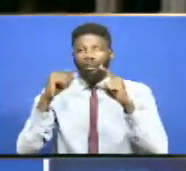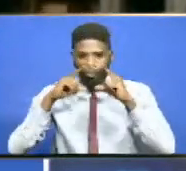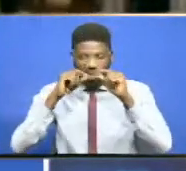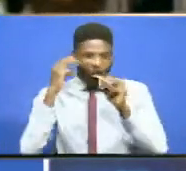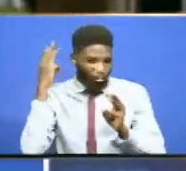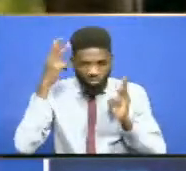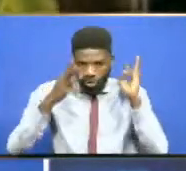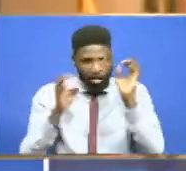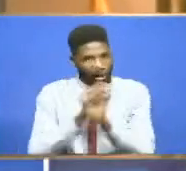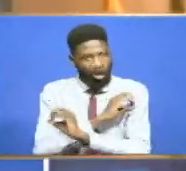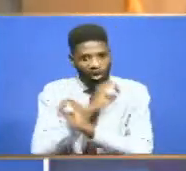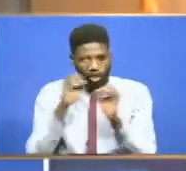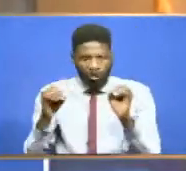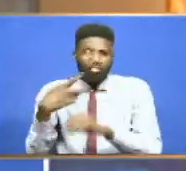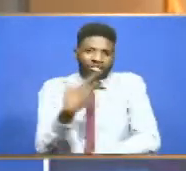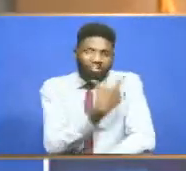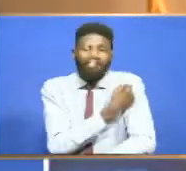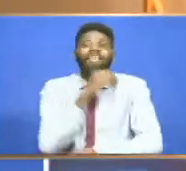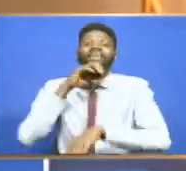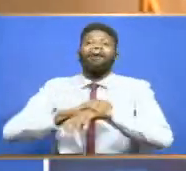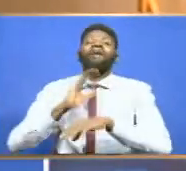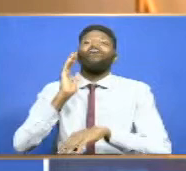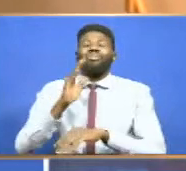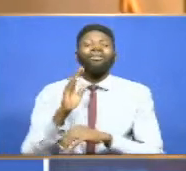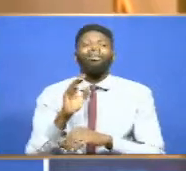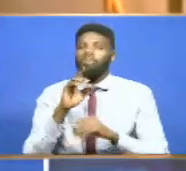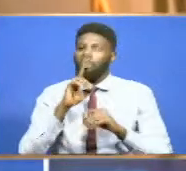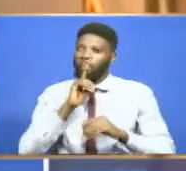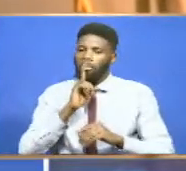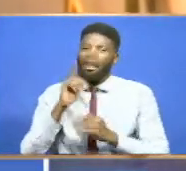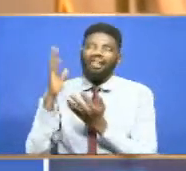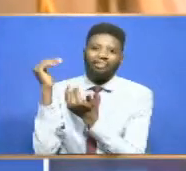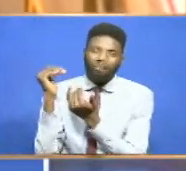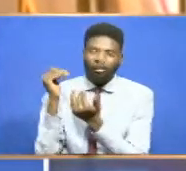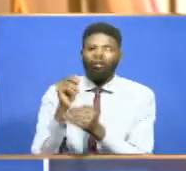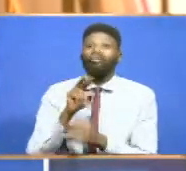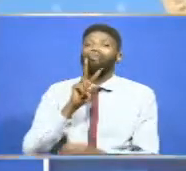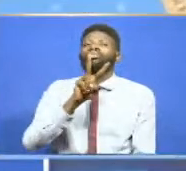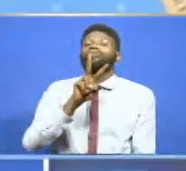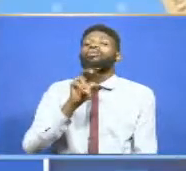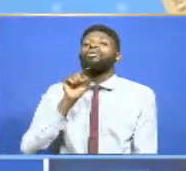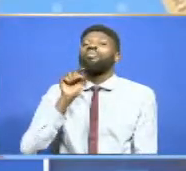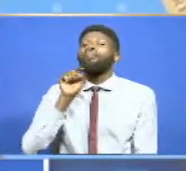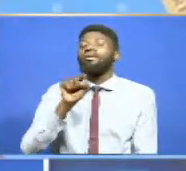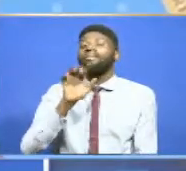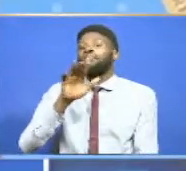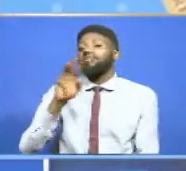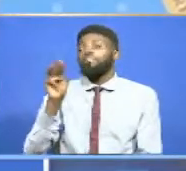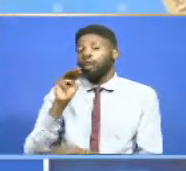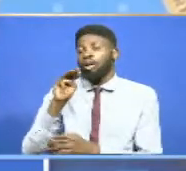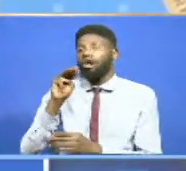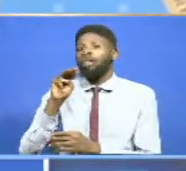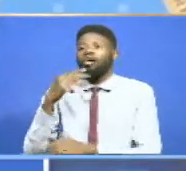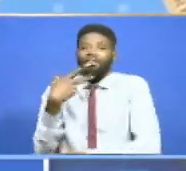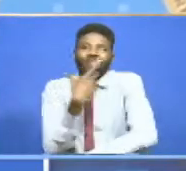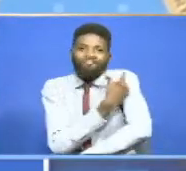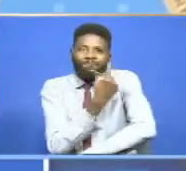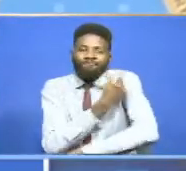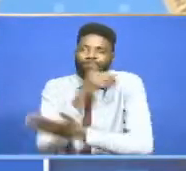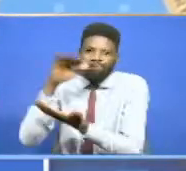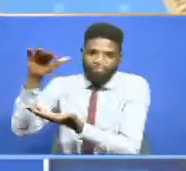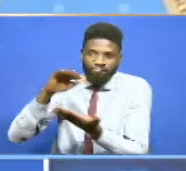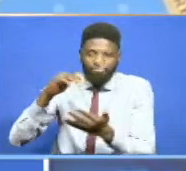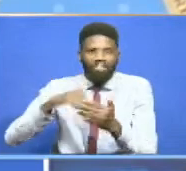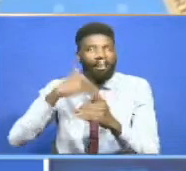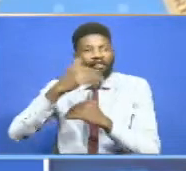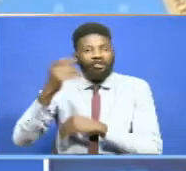kuwa nchi hii inatarajia dozi 2.5 million mwezi ujao. The government through the Ministry of Health would like